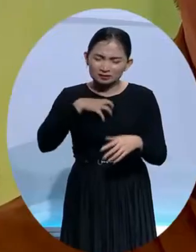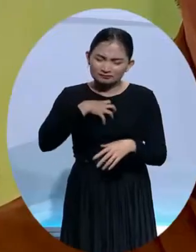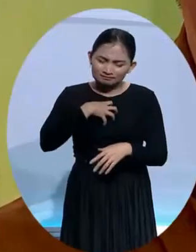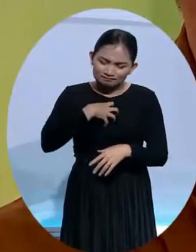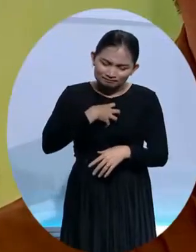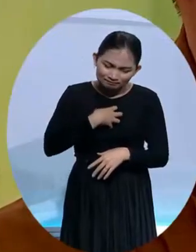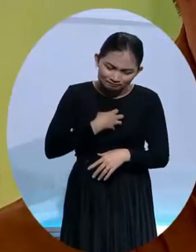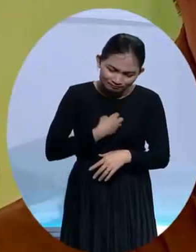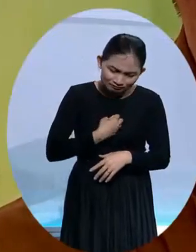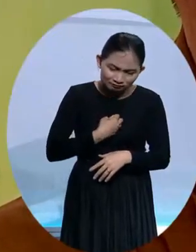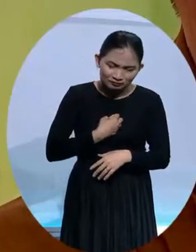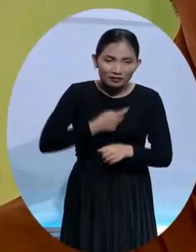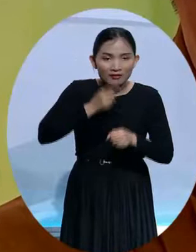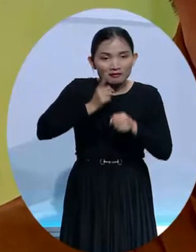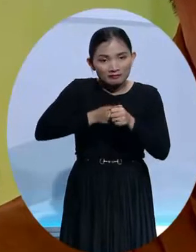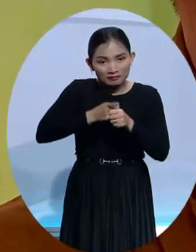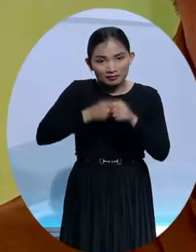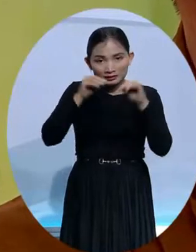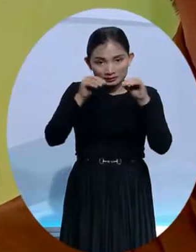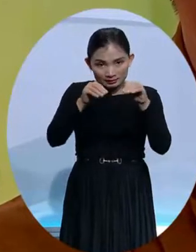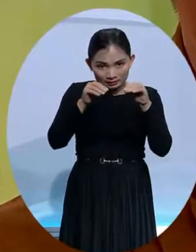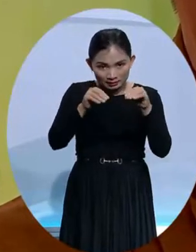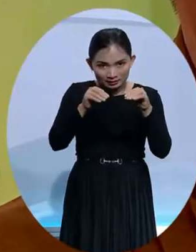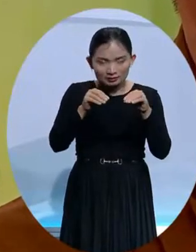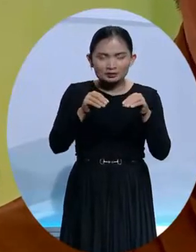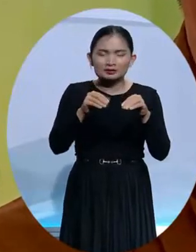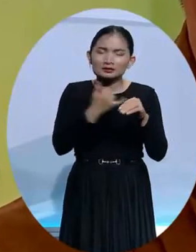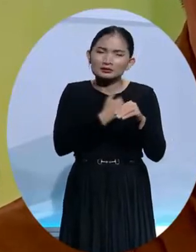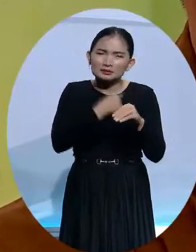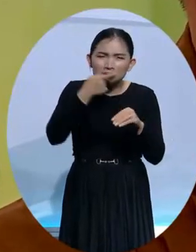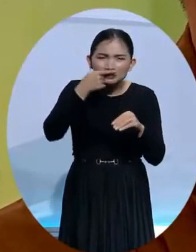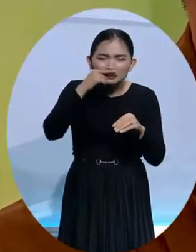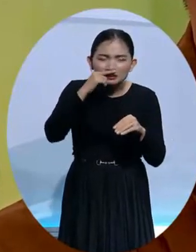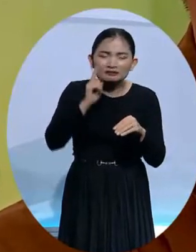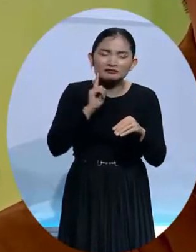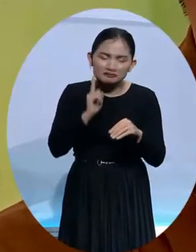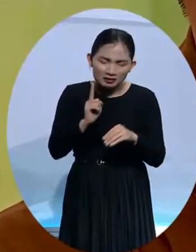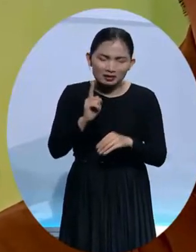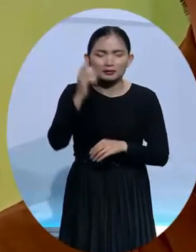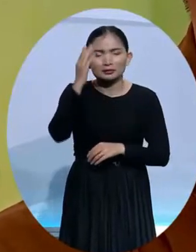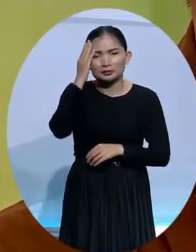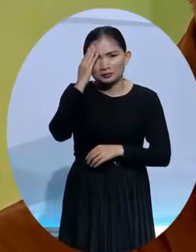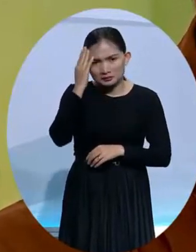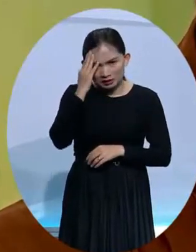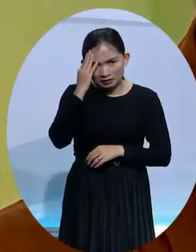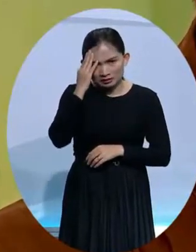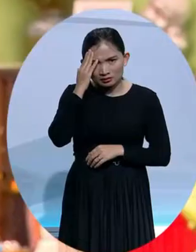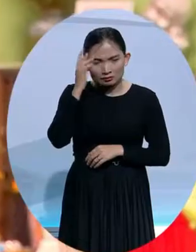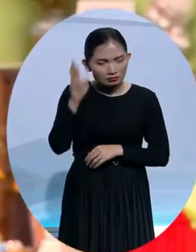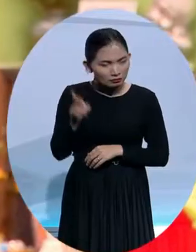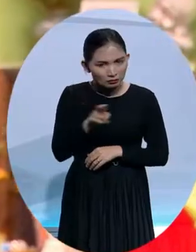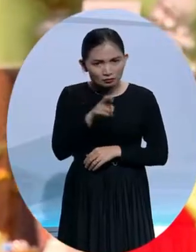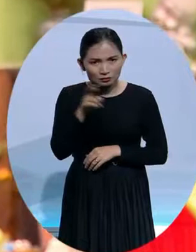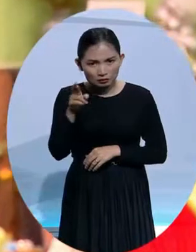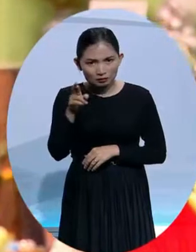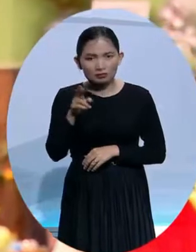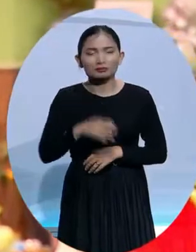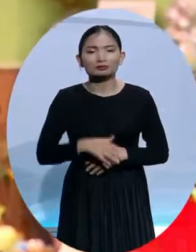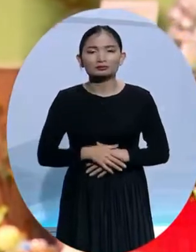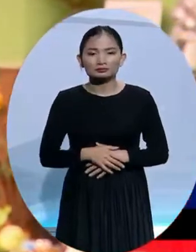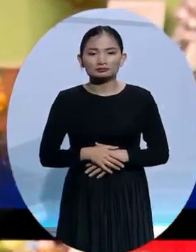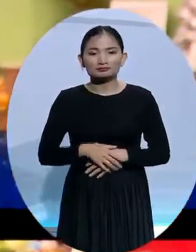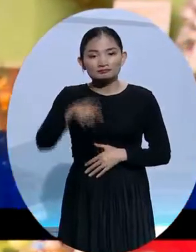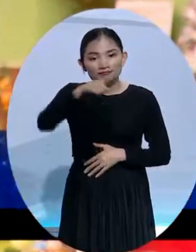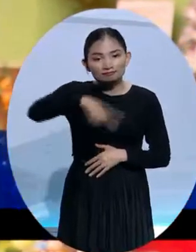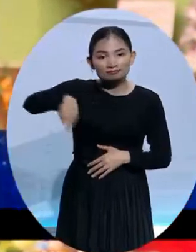nên Đạo Phật dạy yêu thương phải có hiểu biết. Vì bạn có hiểu biết thì yêu thương nó mới đem tới hạnh phúc cho đối tượng. Chúng ta hãy tiếp tục nuôi